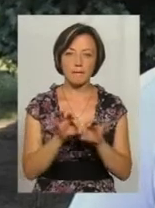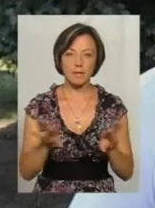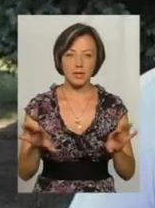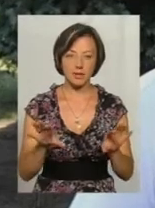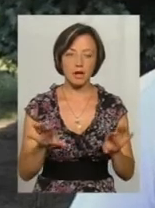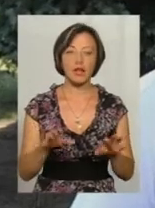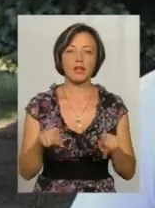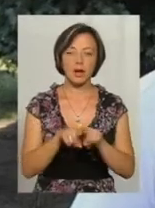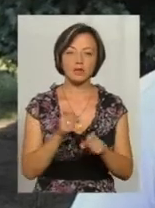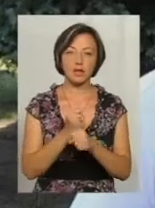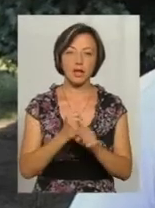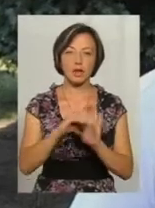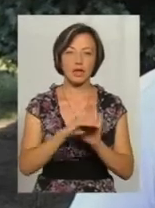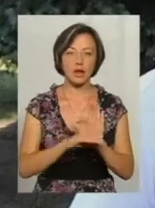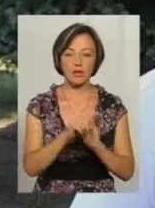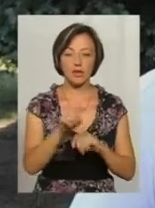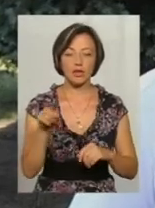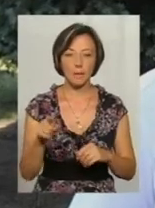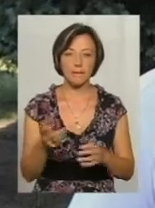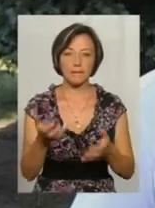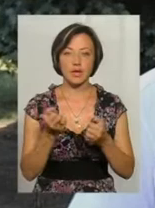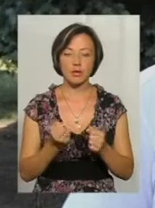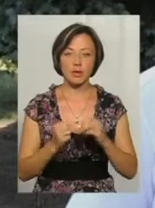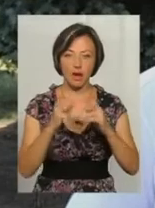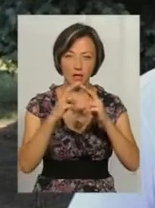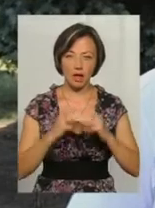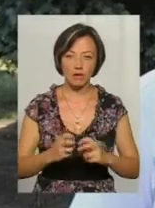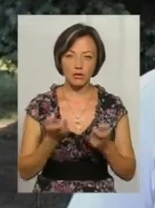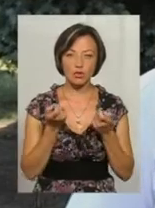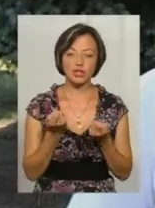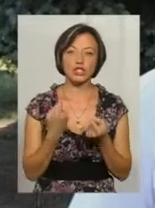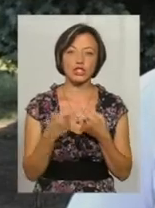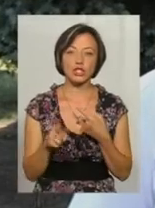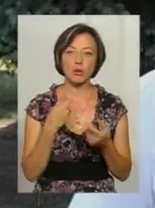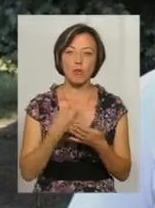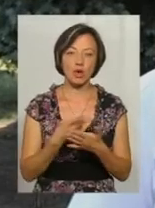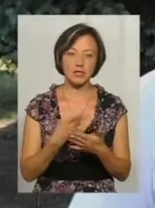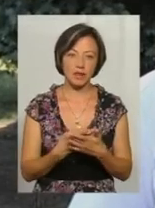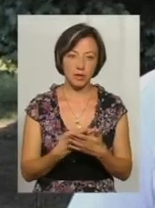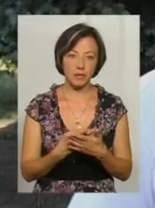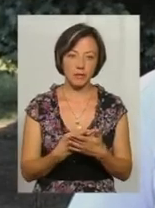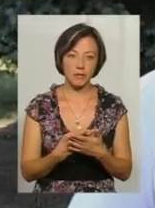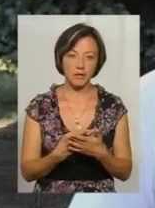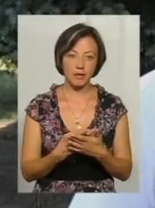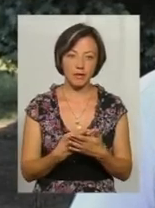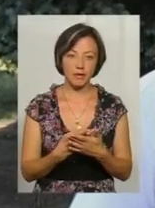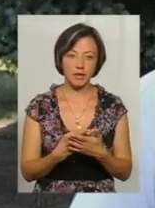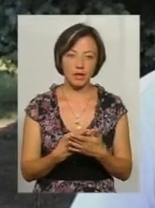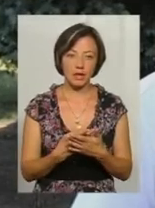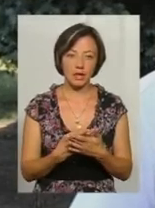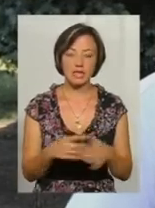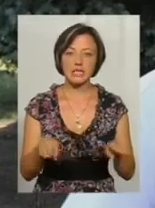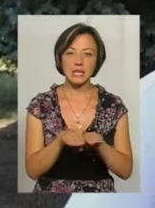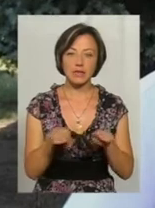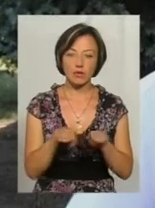Однак вони беруть для аналізу трошки інші показники. Тому